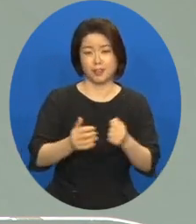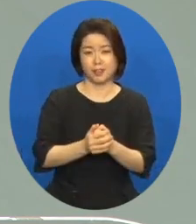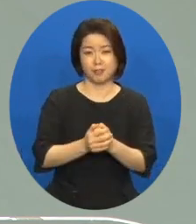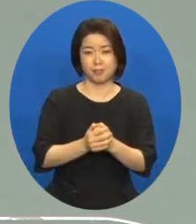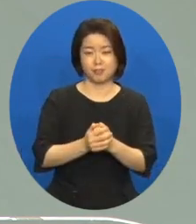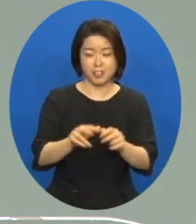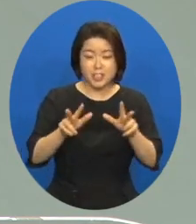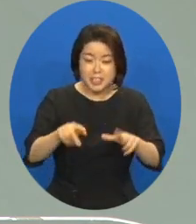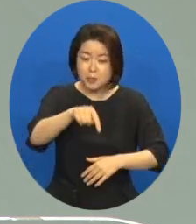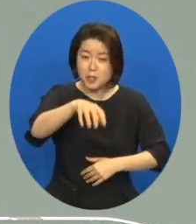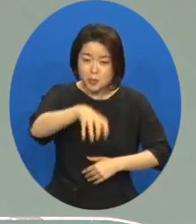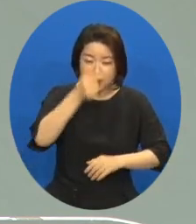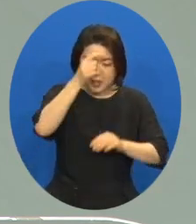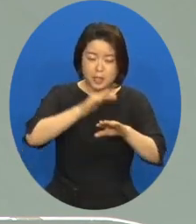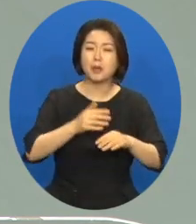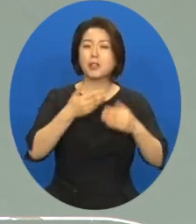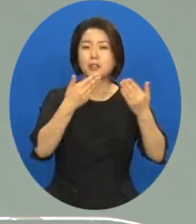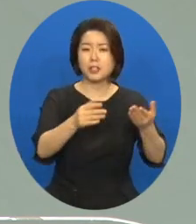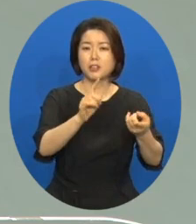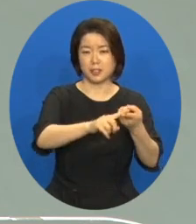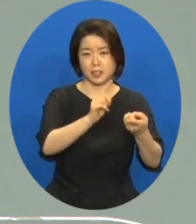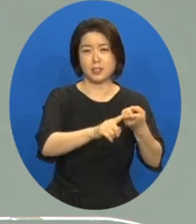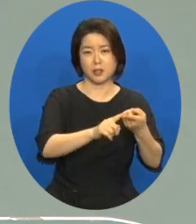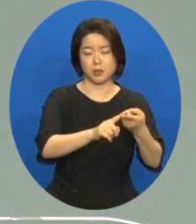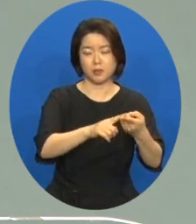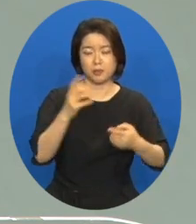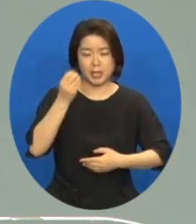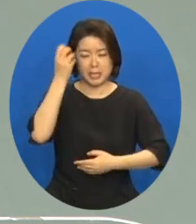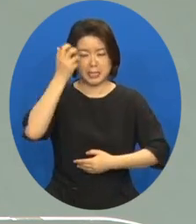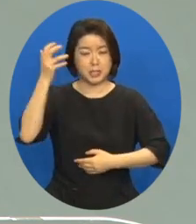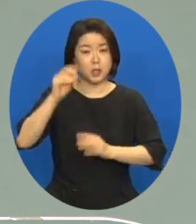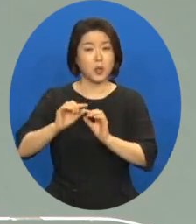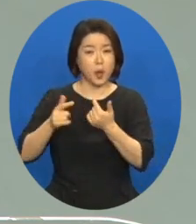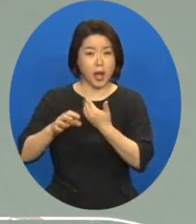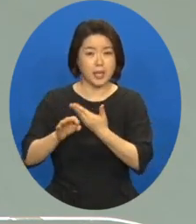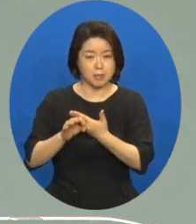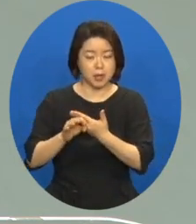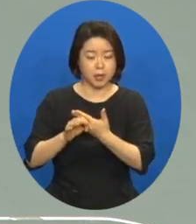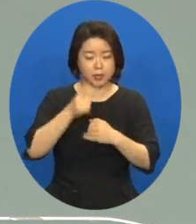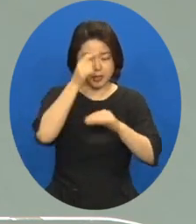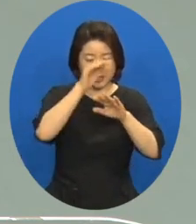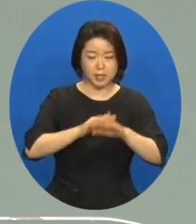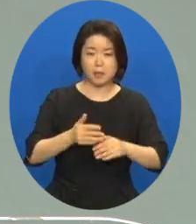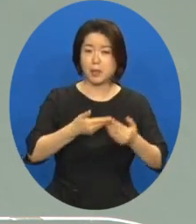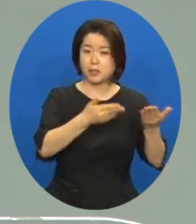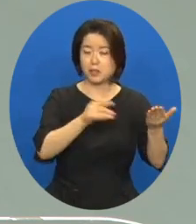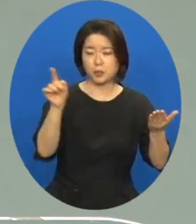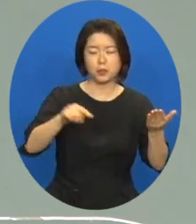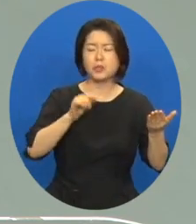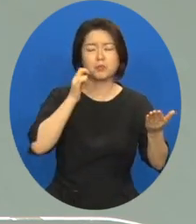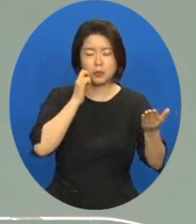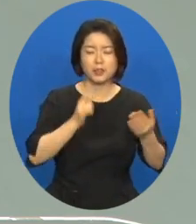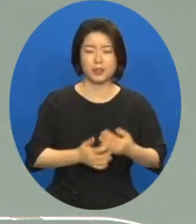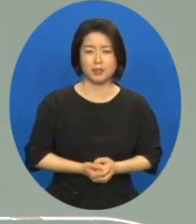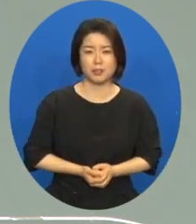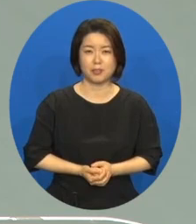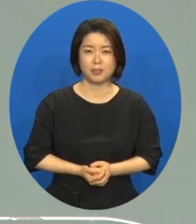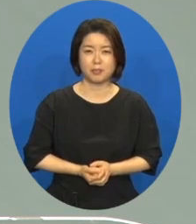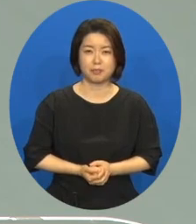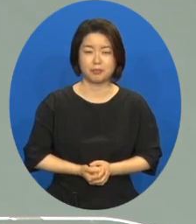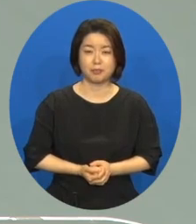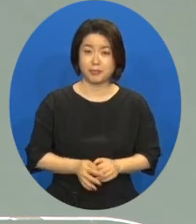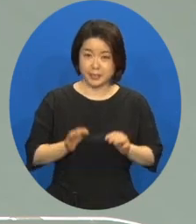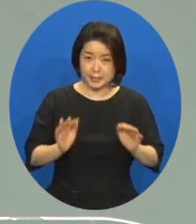있는 것만 가지고도 성령님이 아니시면 이렇게 예배 드리러 나올 수도 없다니까요.